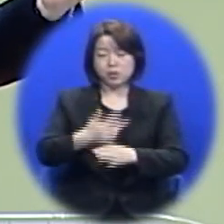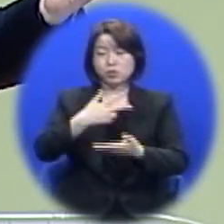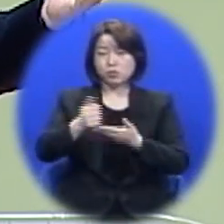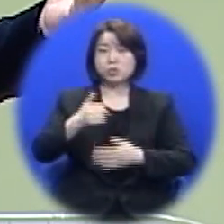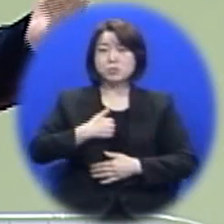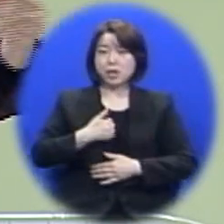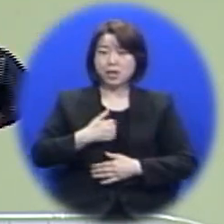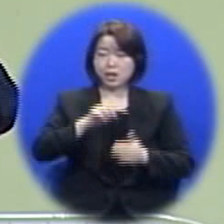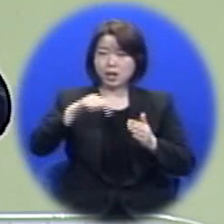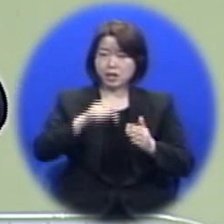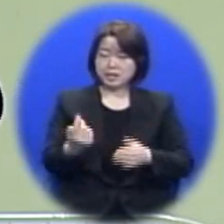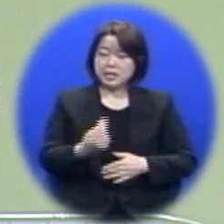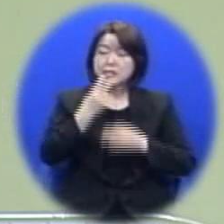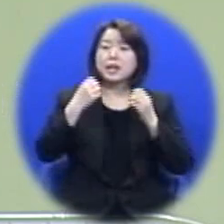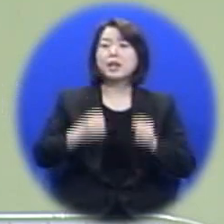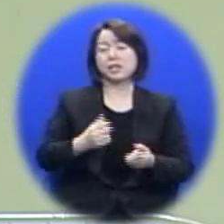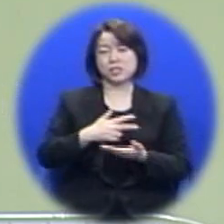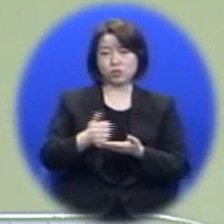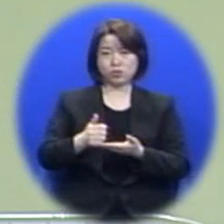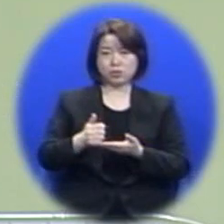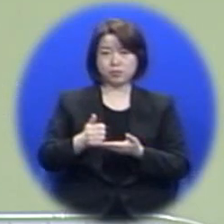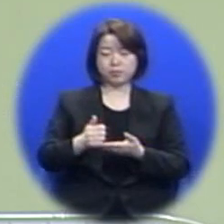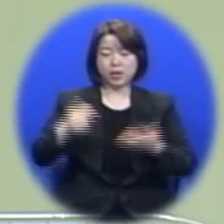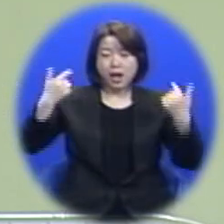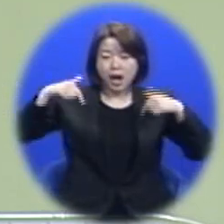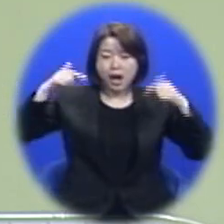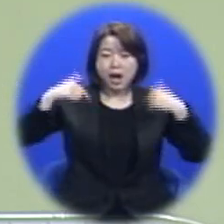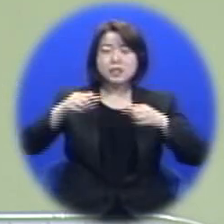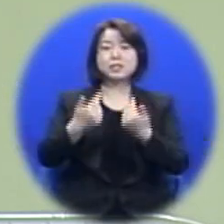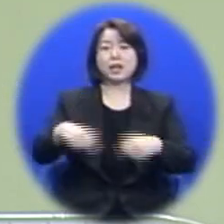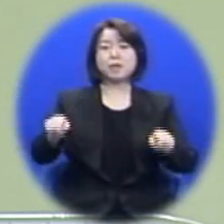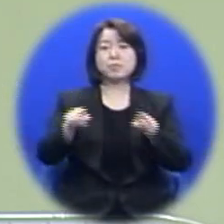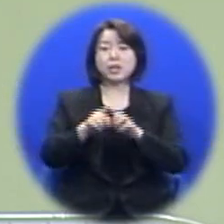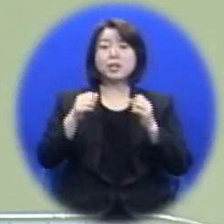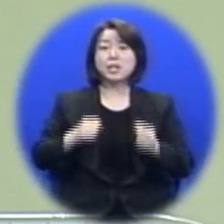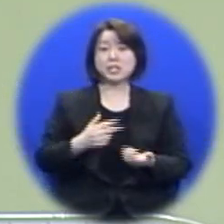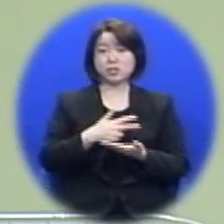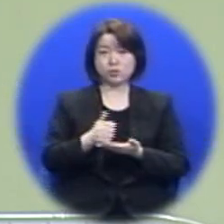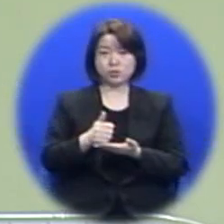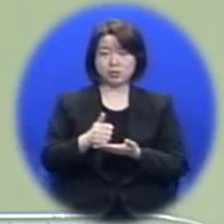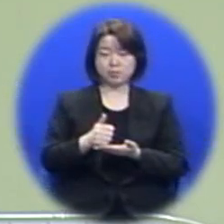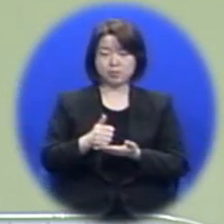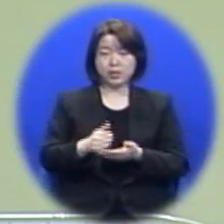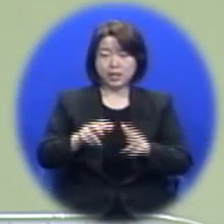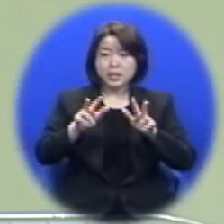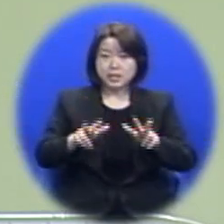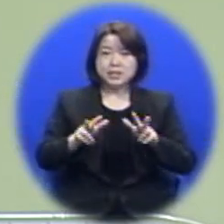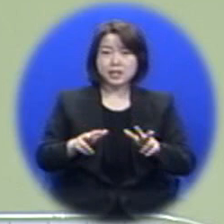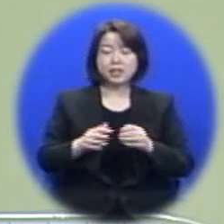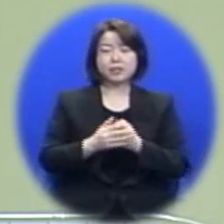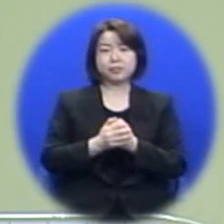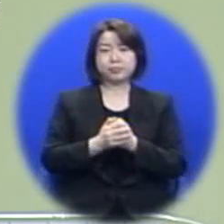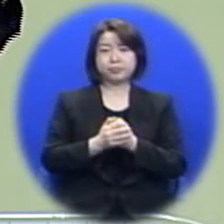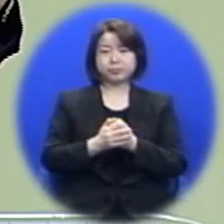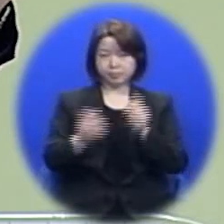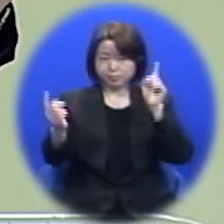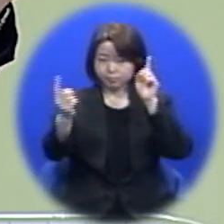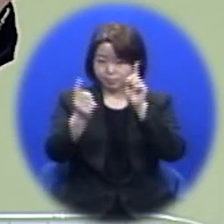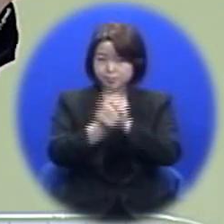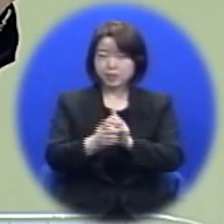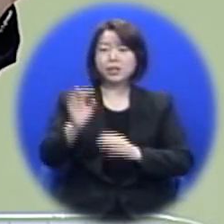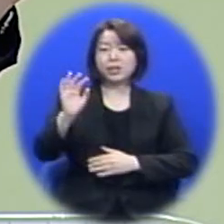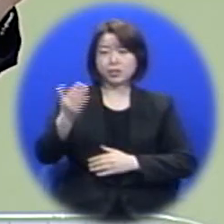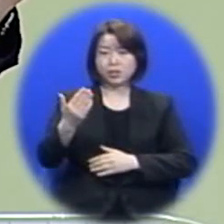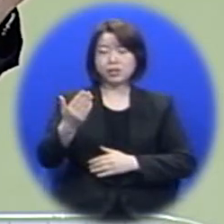직 늘 함께 기시는 주님이 시구 그리고 이제 만나 뵙게 될